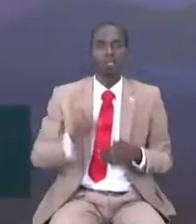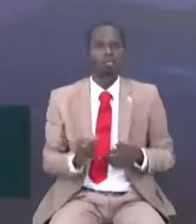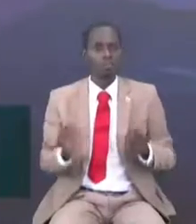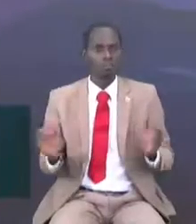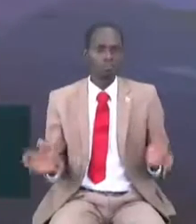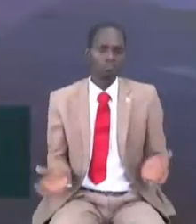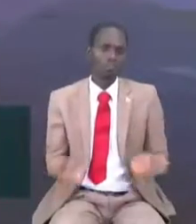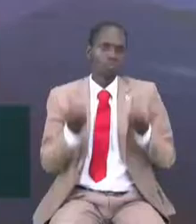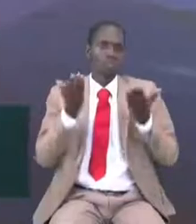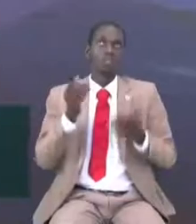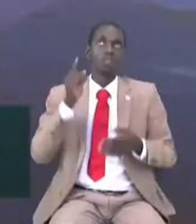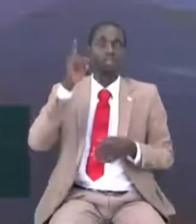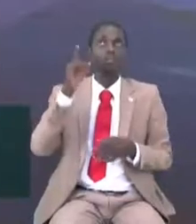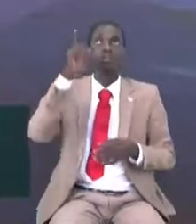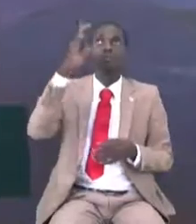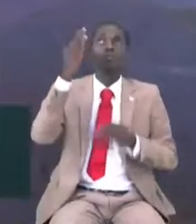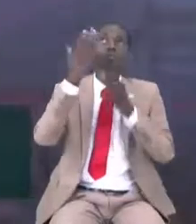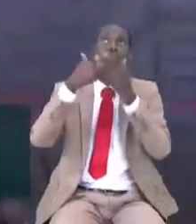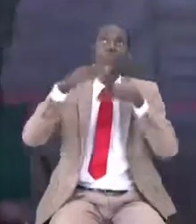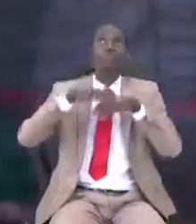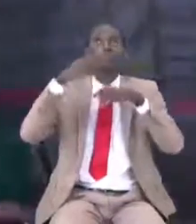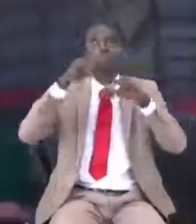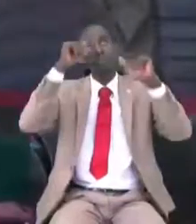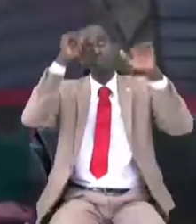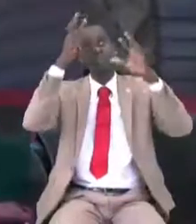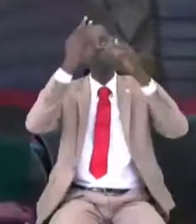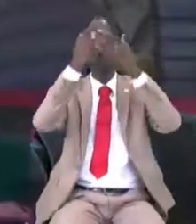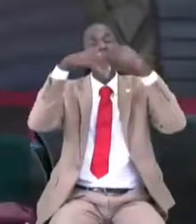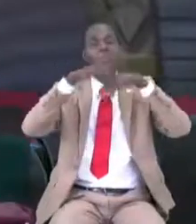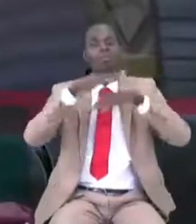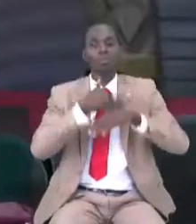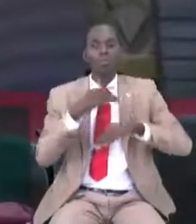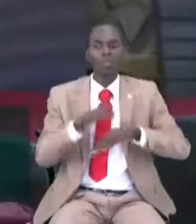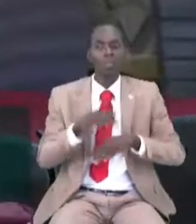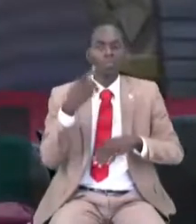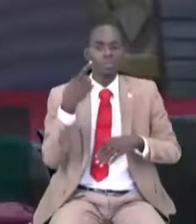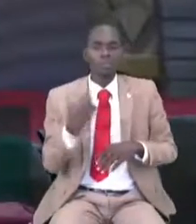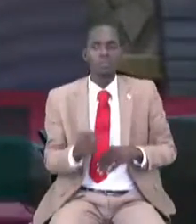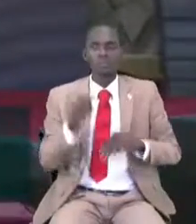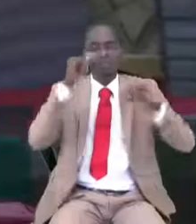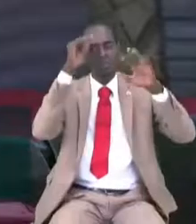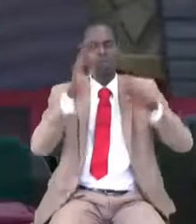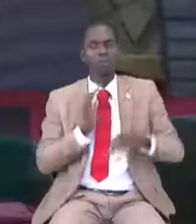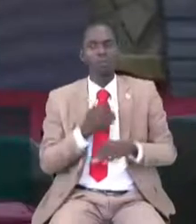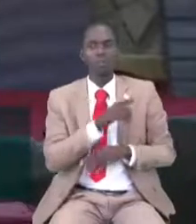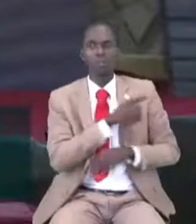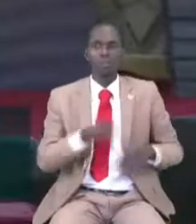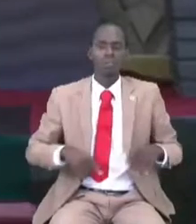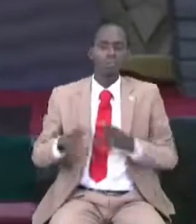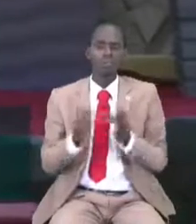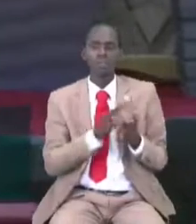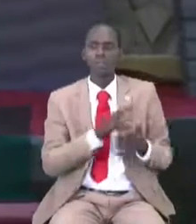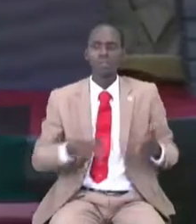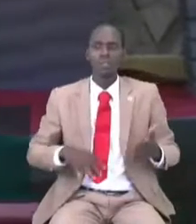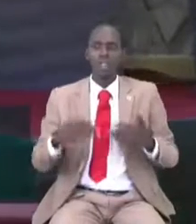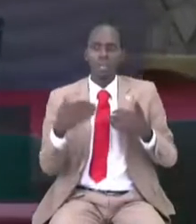le Père de Jésus-Christ, le Père du ciel et de la terre, l'a exalté. C'est pourquoi aussi Dieu l'a